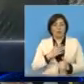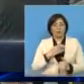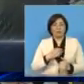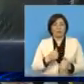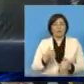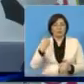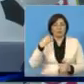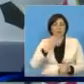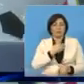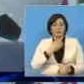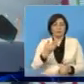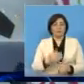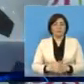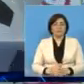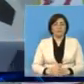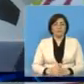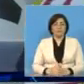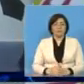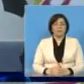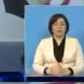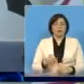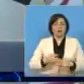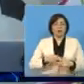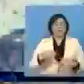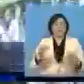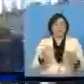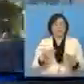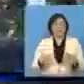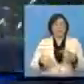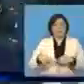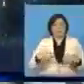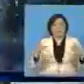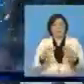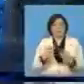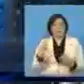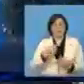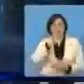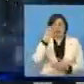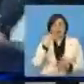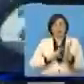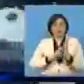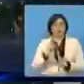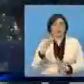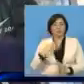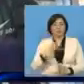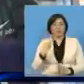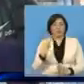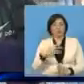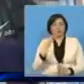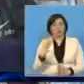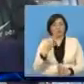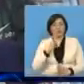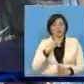биіктіктен көрінеміз деген ойдамын. Әуесқой бұл футбол ұжымы осыдан 2 жыл бұрын құрылған. Сөйтіп 24 жастағы ақтөбелік